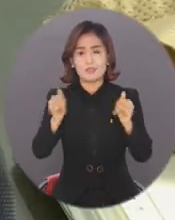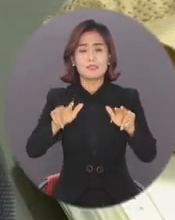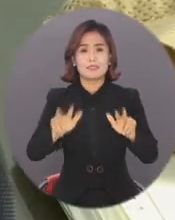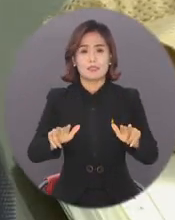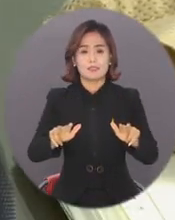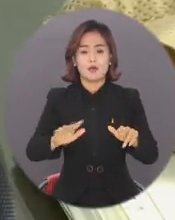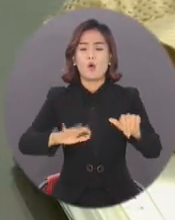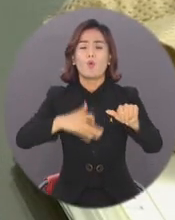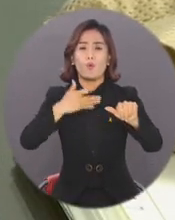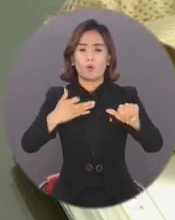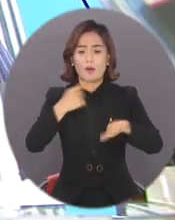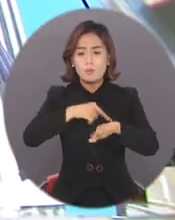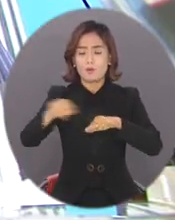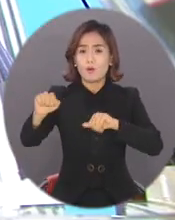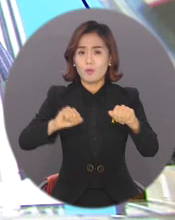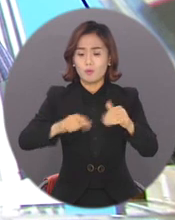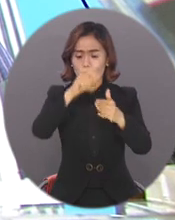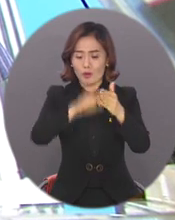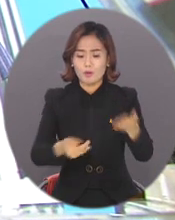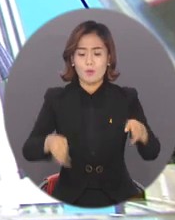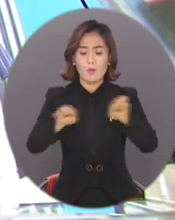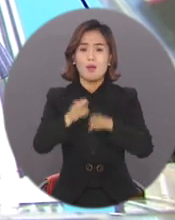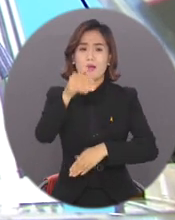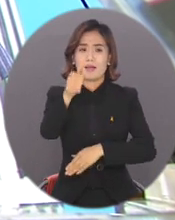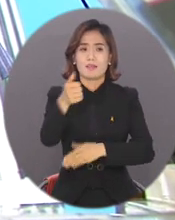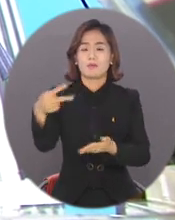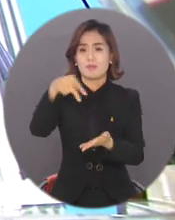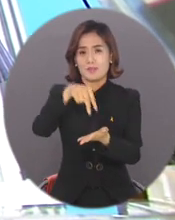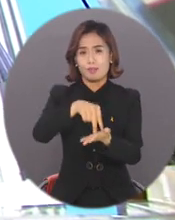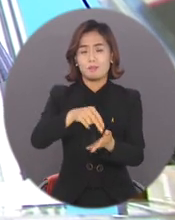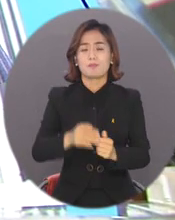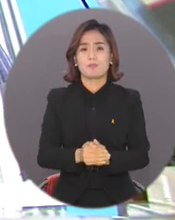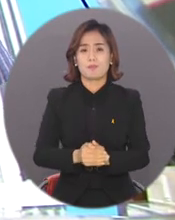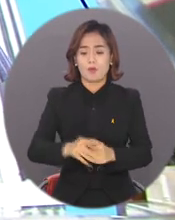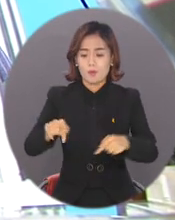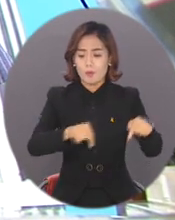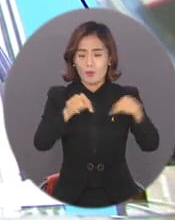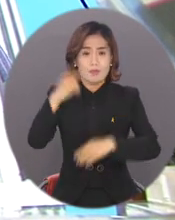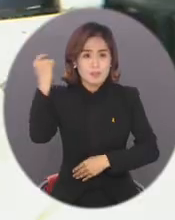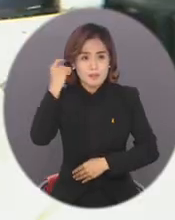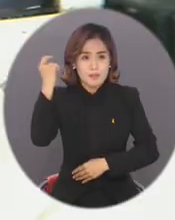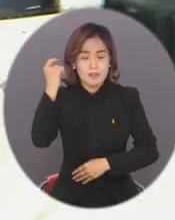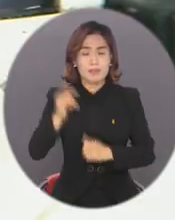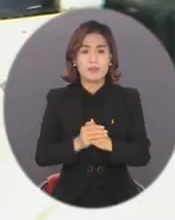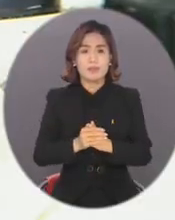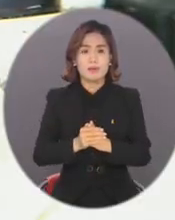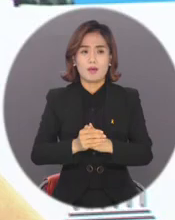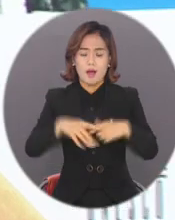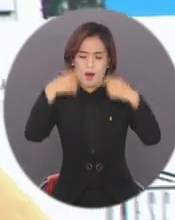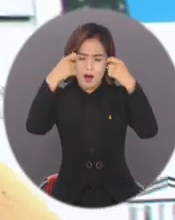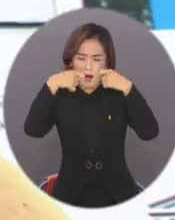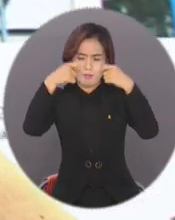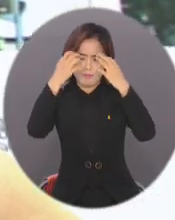이제 5.18 민주화운동 기록관 관장이 되었습니다. 녹음 테이프를 듣는 내내 터져나오는